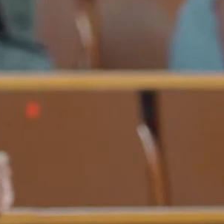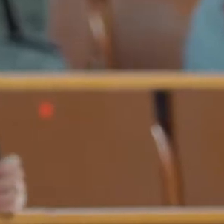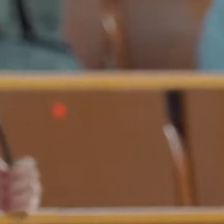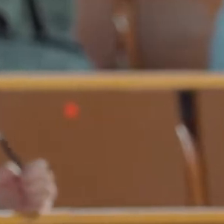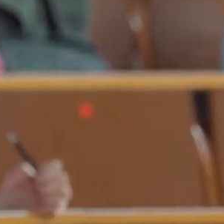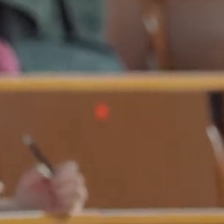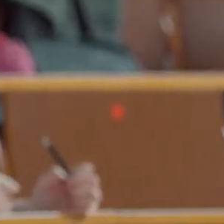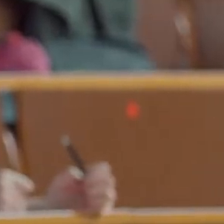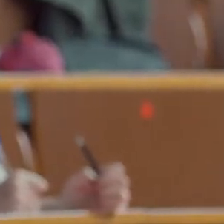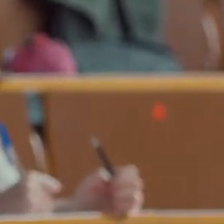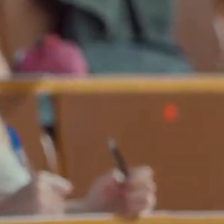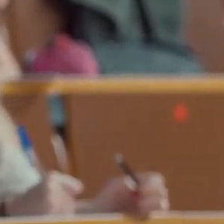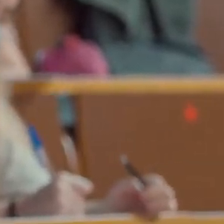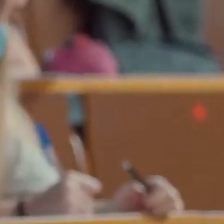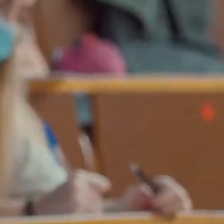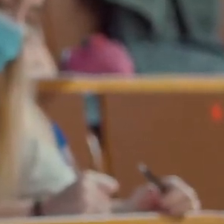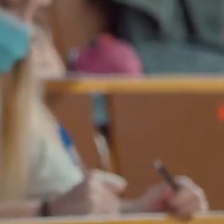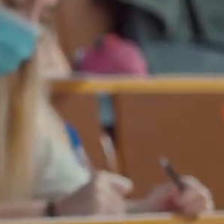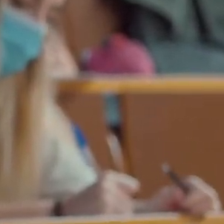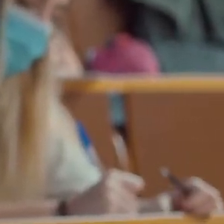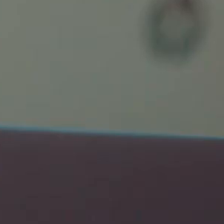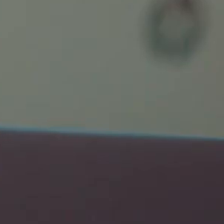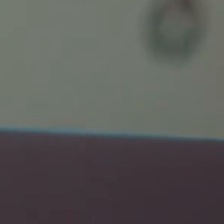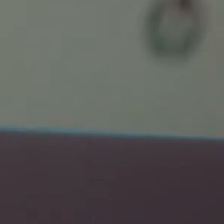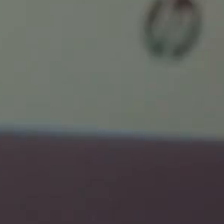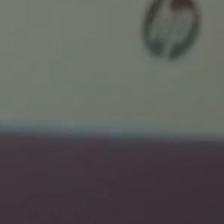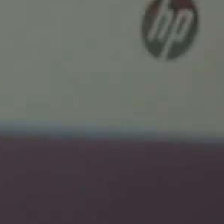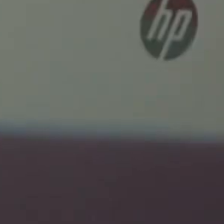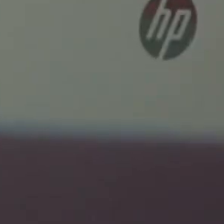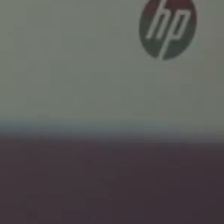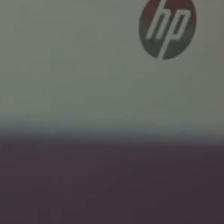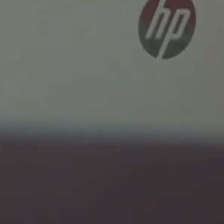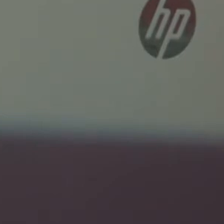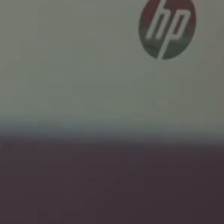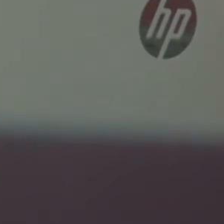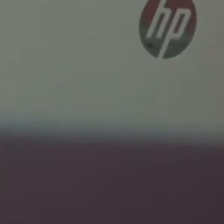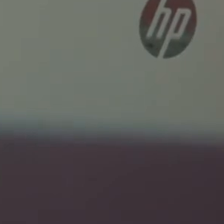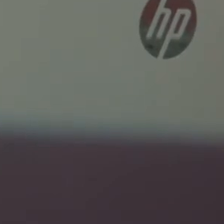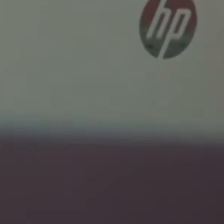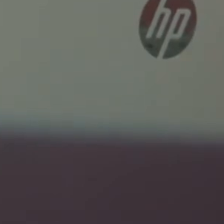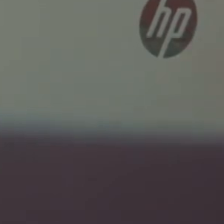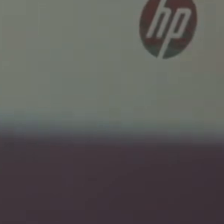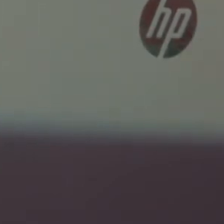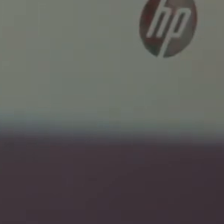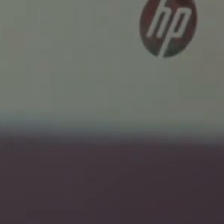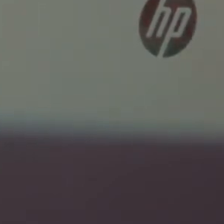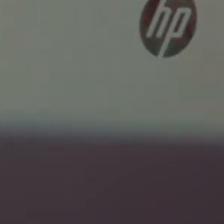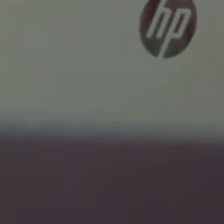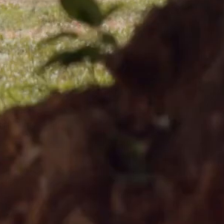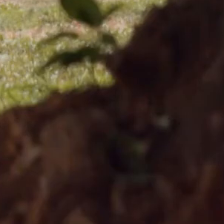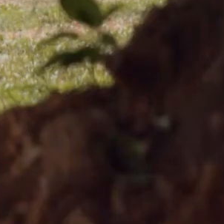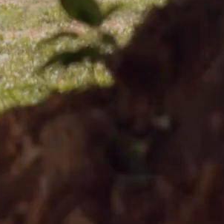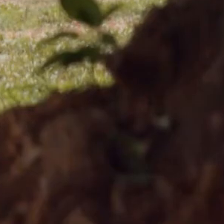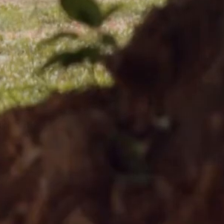La crisi sanitària ha afectat de manera significativa la Universitat de Barcelona, que hi ha pogut donar resposta